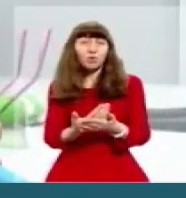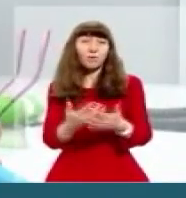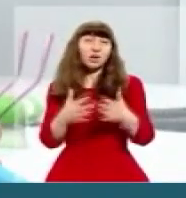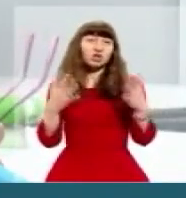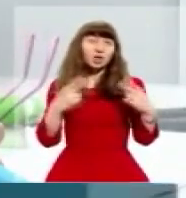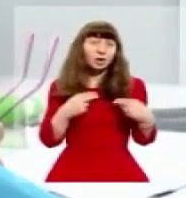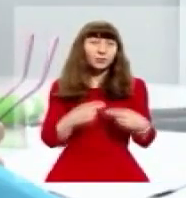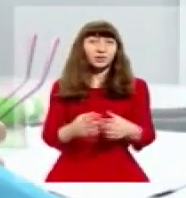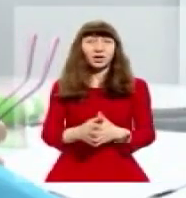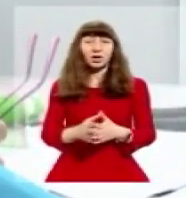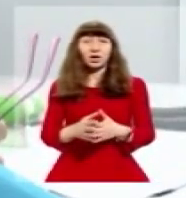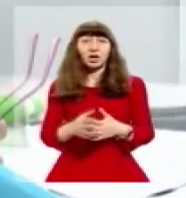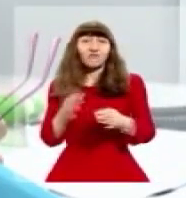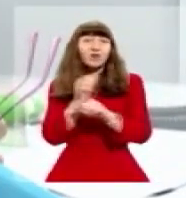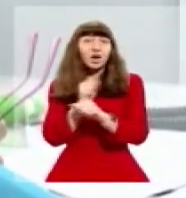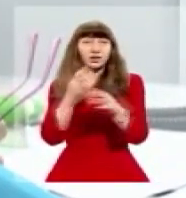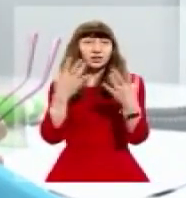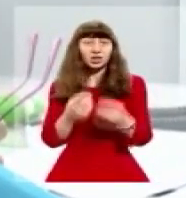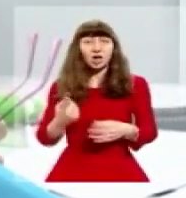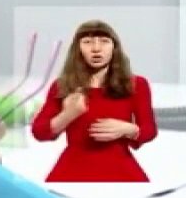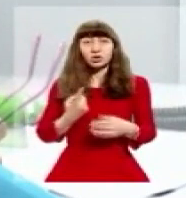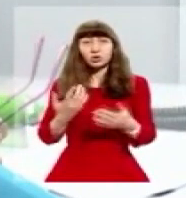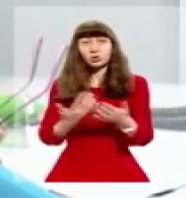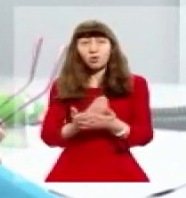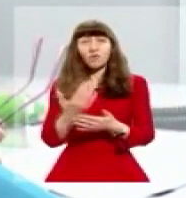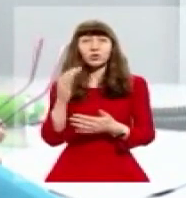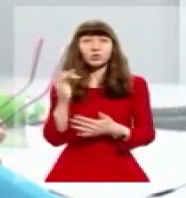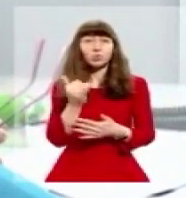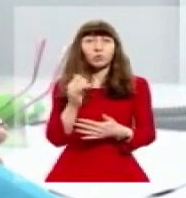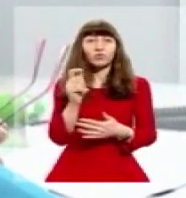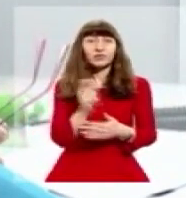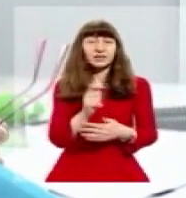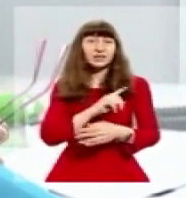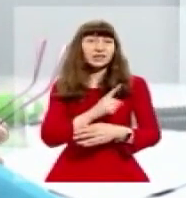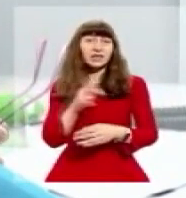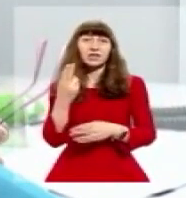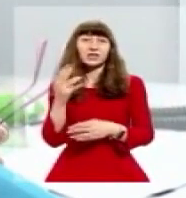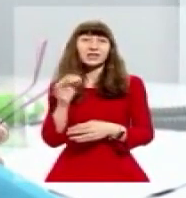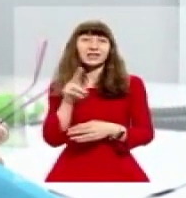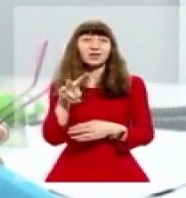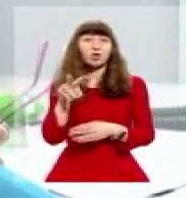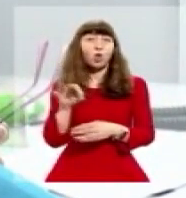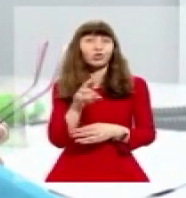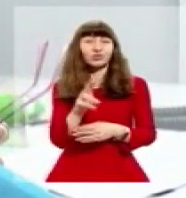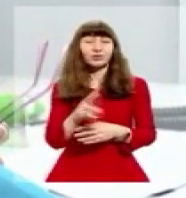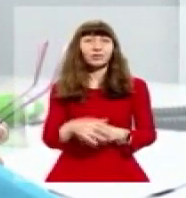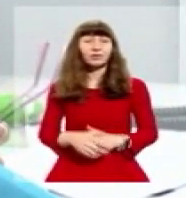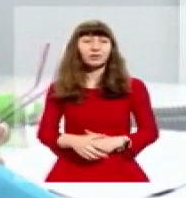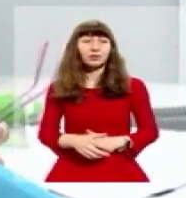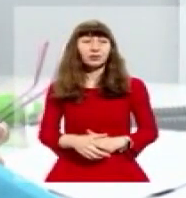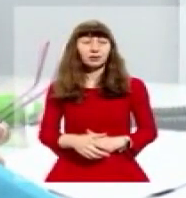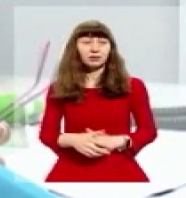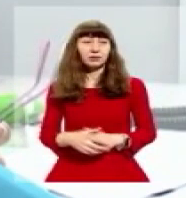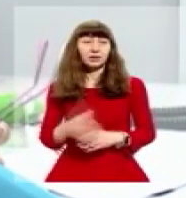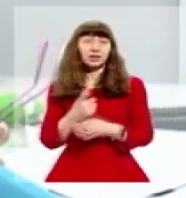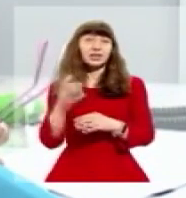циклон ожидается на выходные, на субботу, воскресенье. Здесь с этим циклоном,